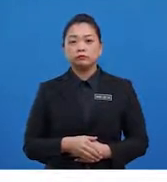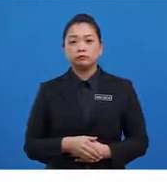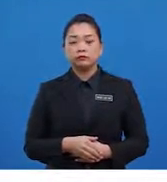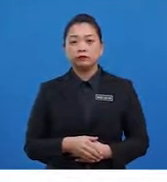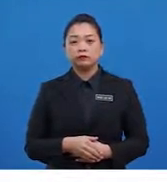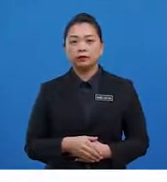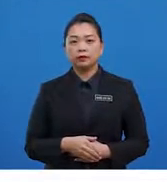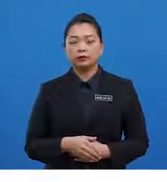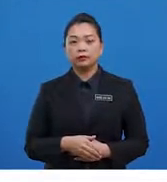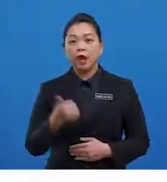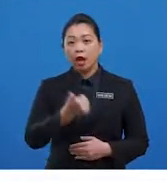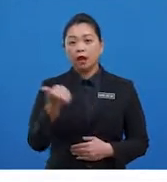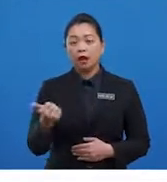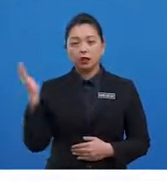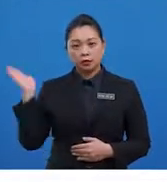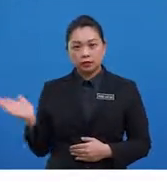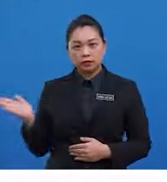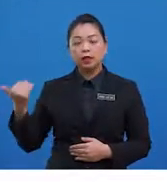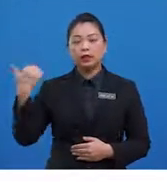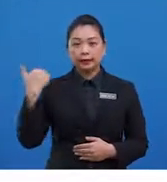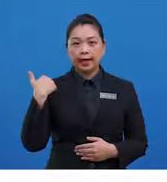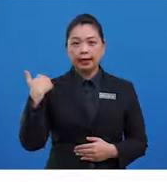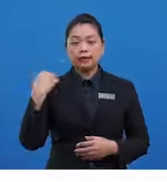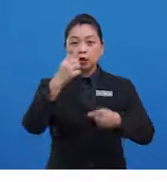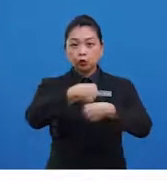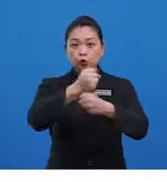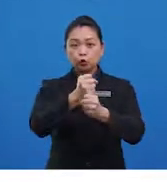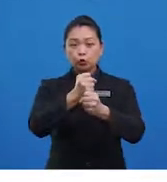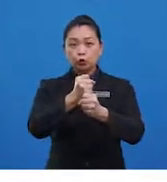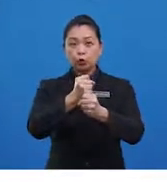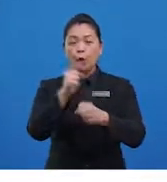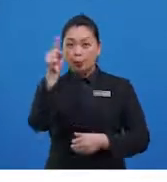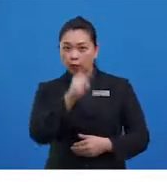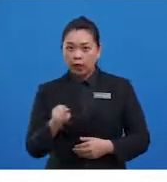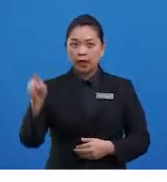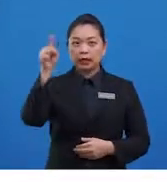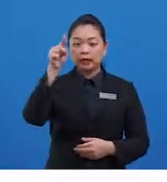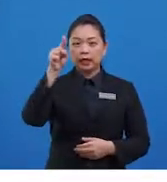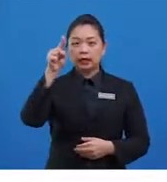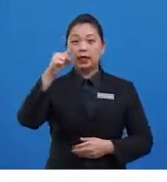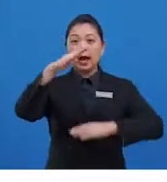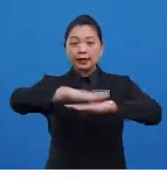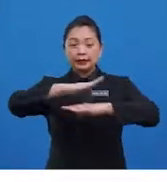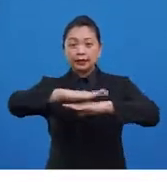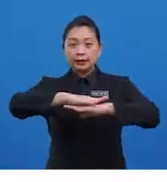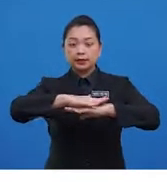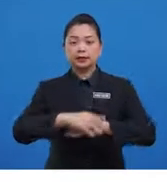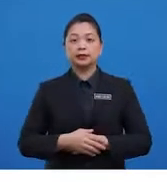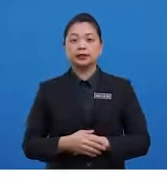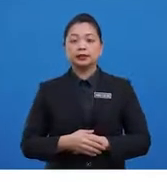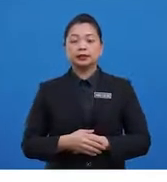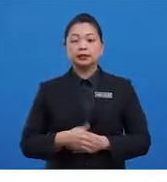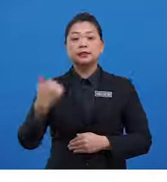162.66 cm. Alat kebesaran ini mempunyai struktur bulatan pada bahagian hulunya. Di atas